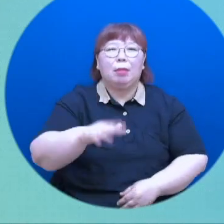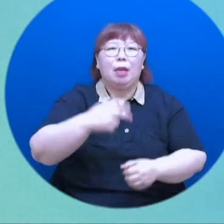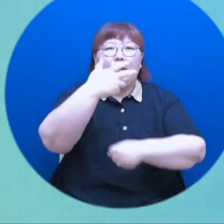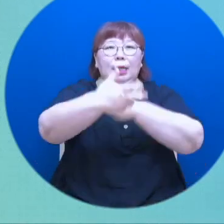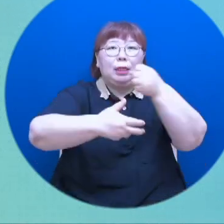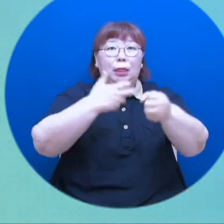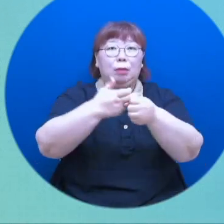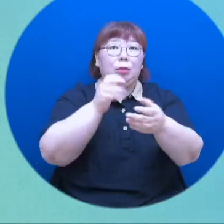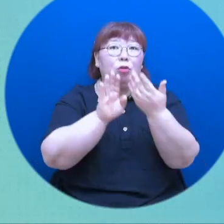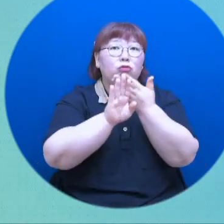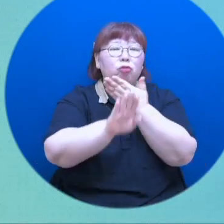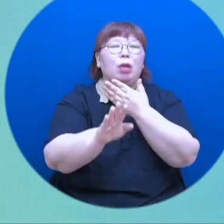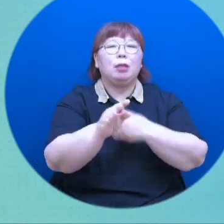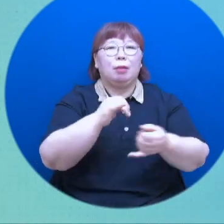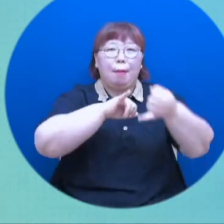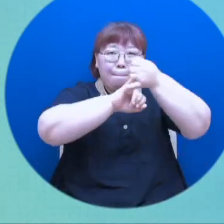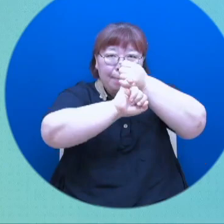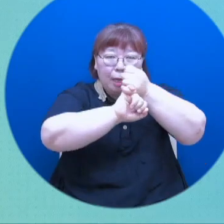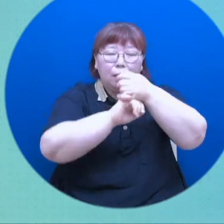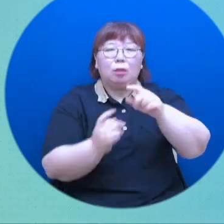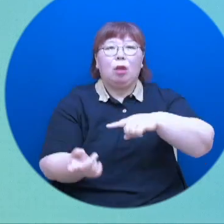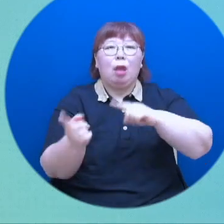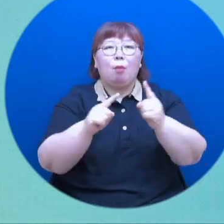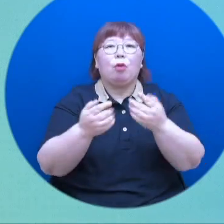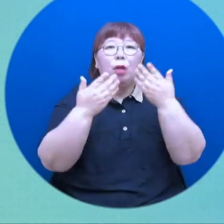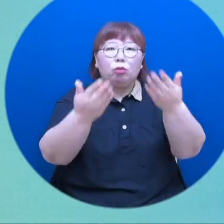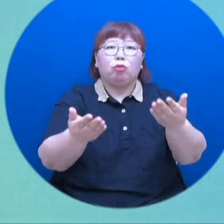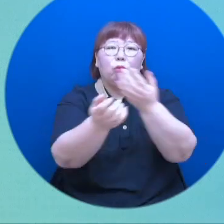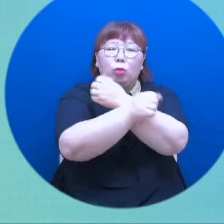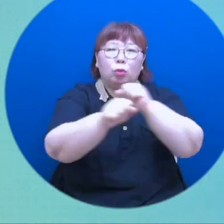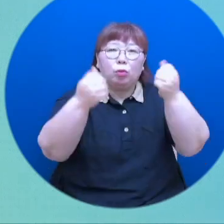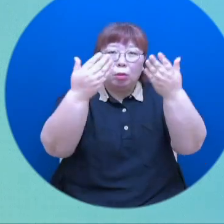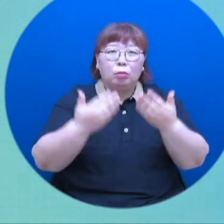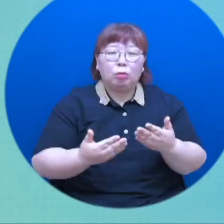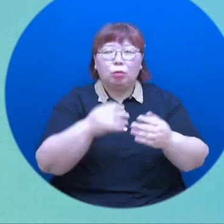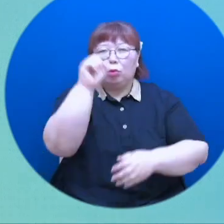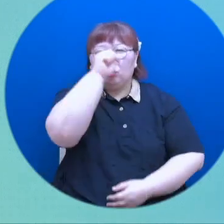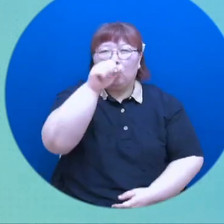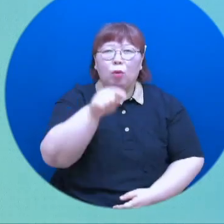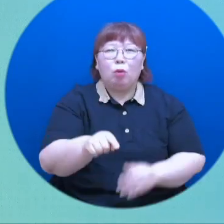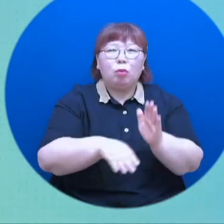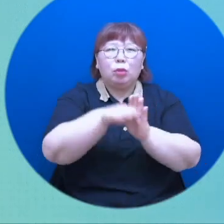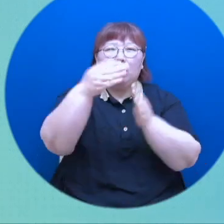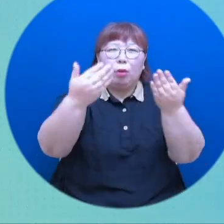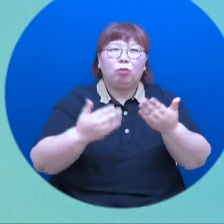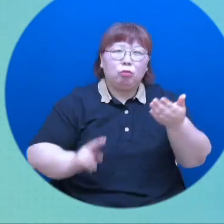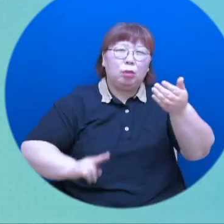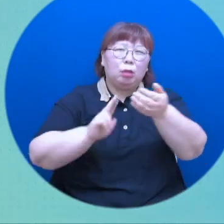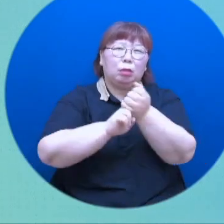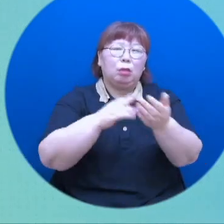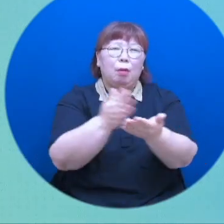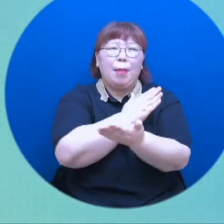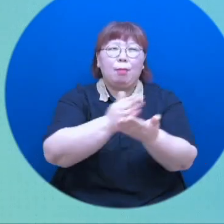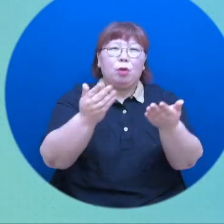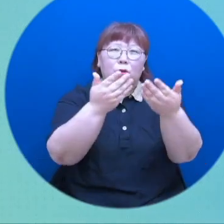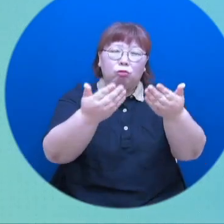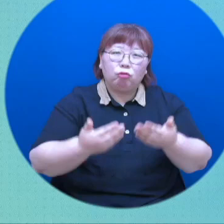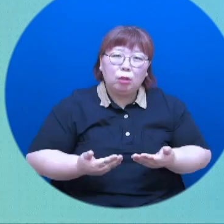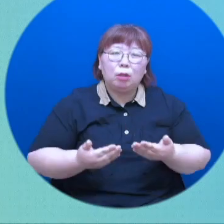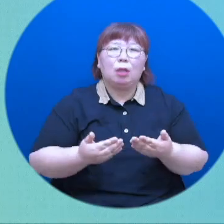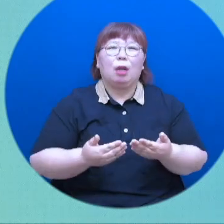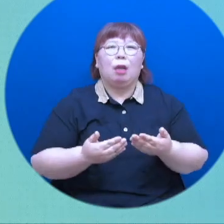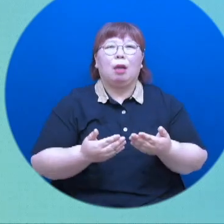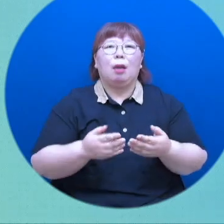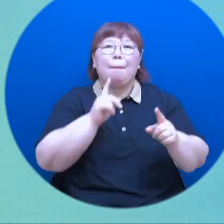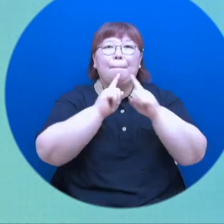반드시 회복시켜 주신다. 속량해 주시고 좋은 것으로 채워주시고 기적을 베풀어 주는 회복을 주신다